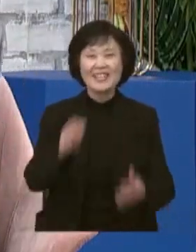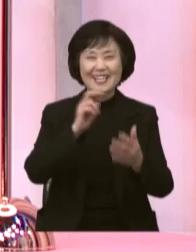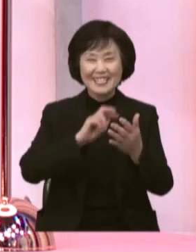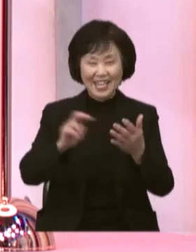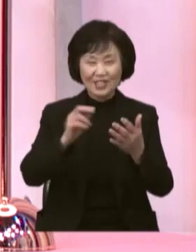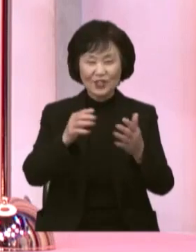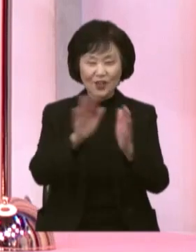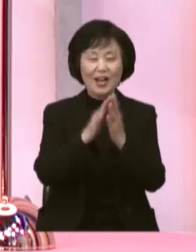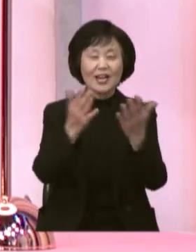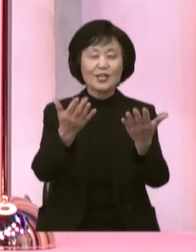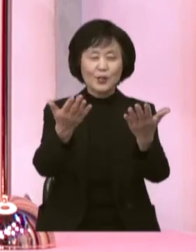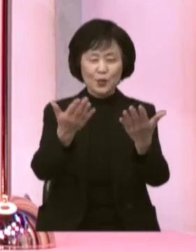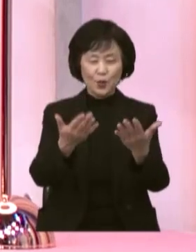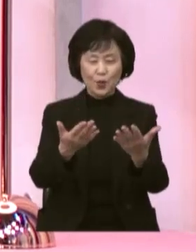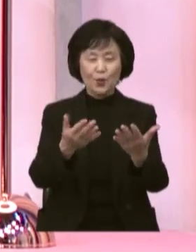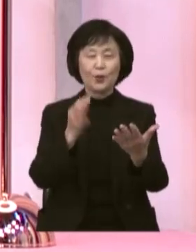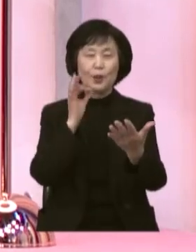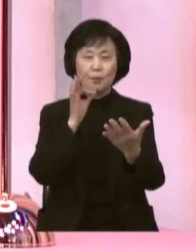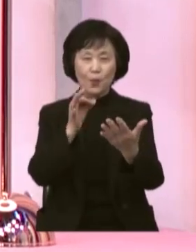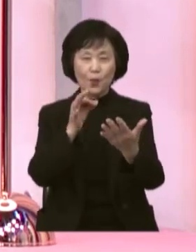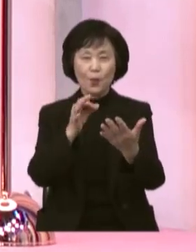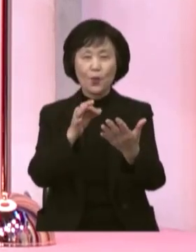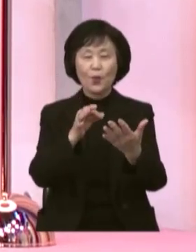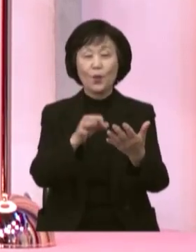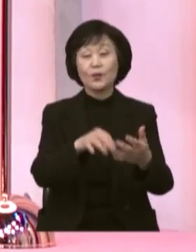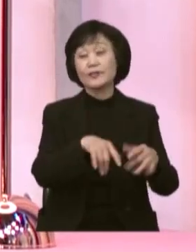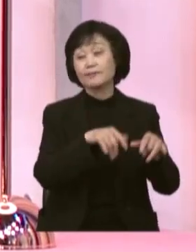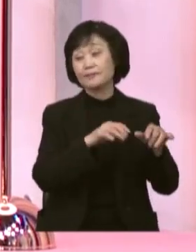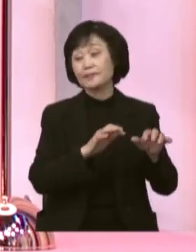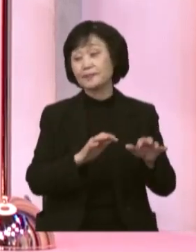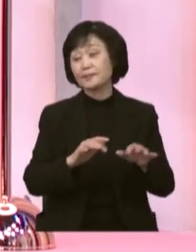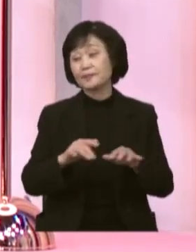한번 죽어봐라 이 사람들아 한번.